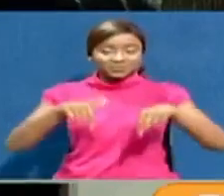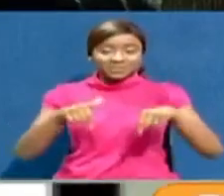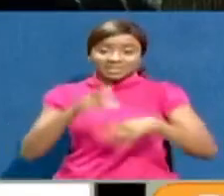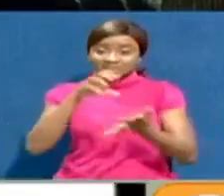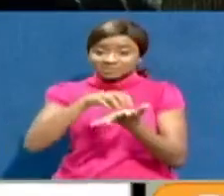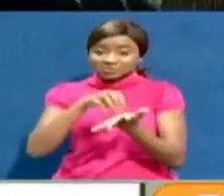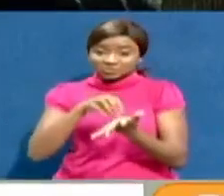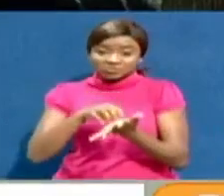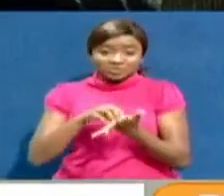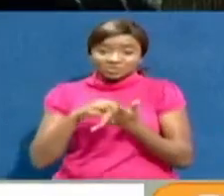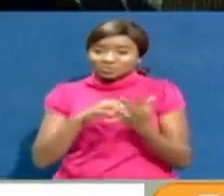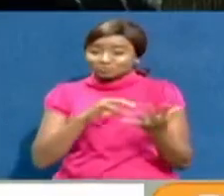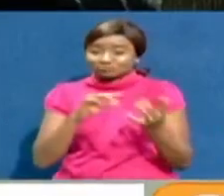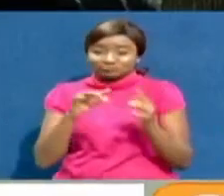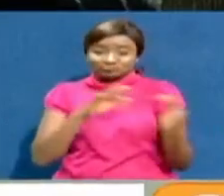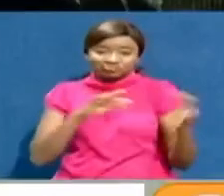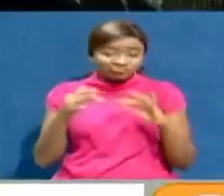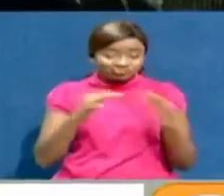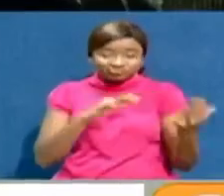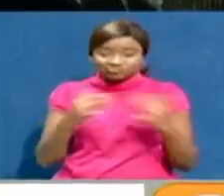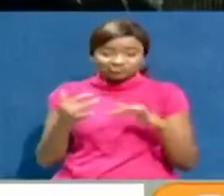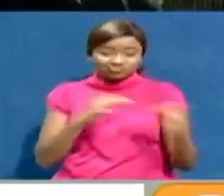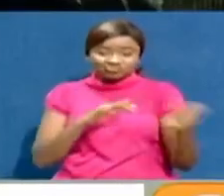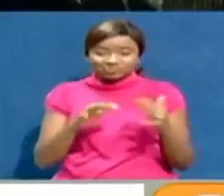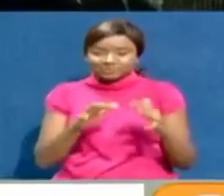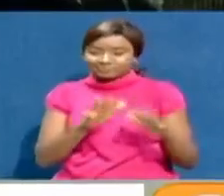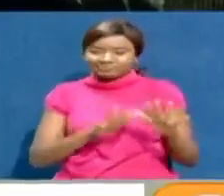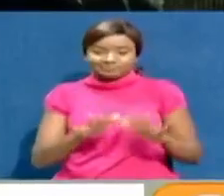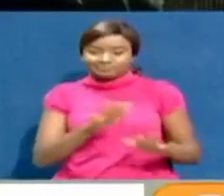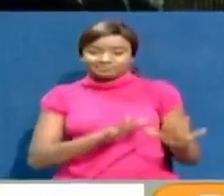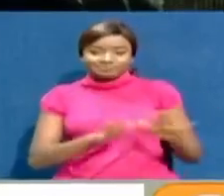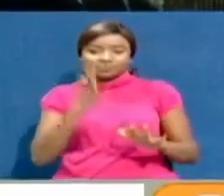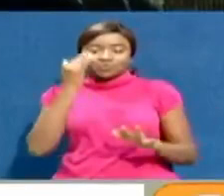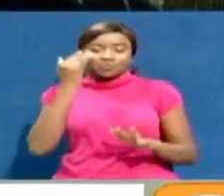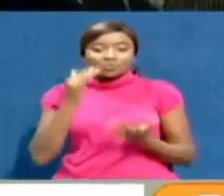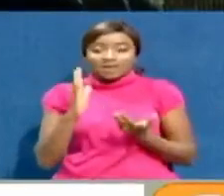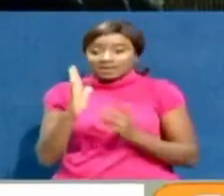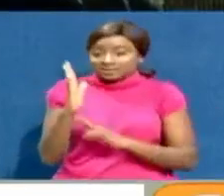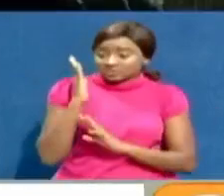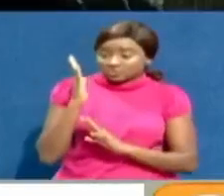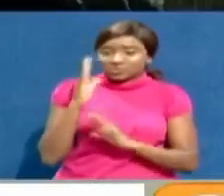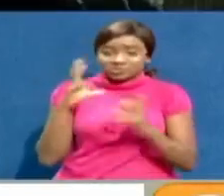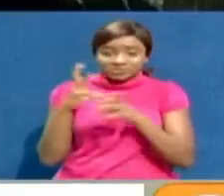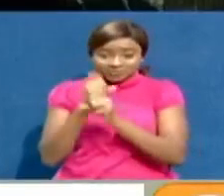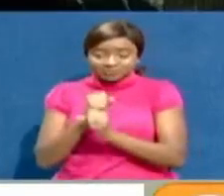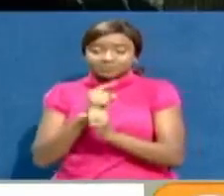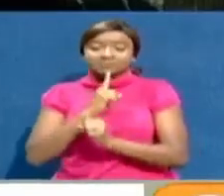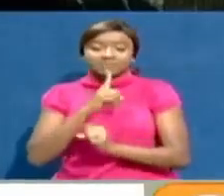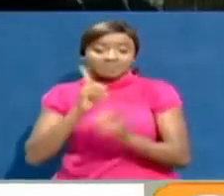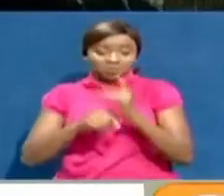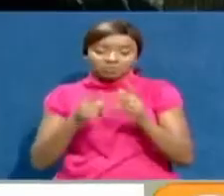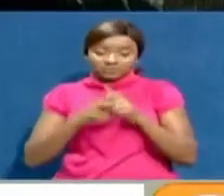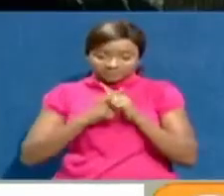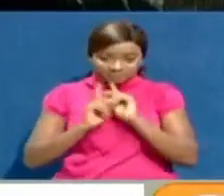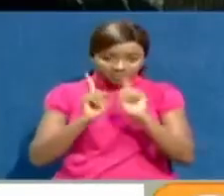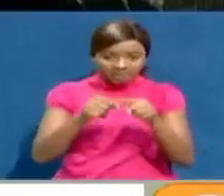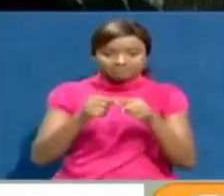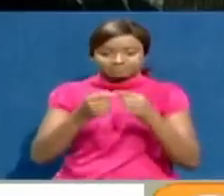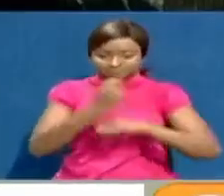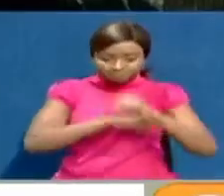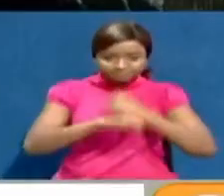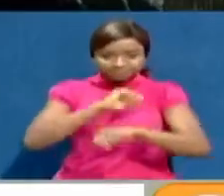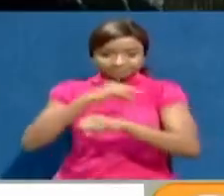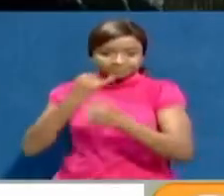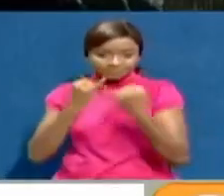Hali imesalia kuwa tete katika eneo la Kapedo, kaunti ya Turkana, huku idara ya usalama ikianzisha oparesheni yake. Oparesheni